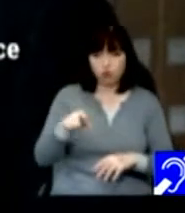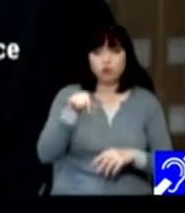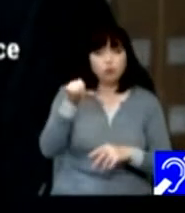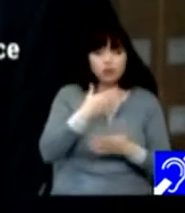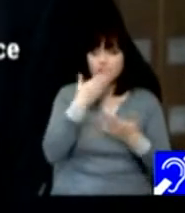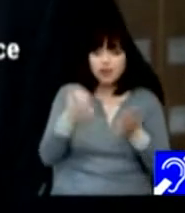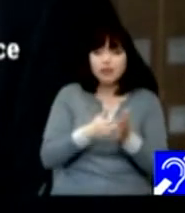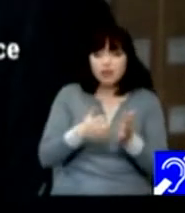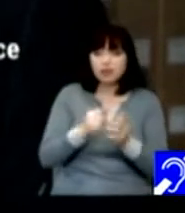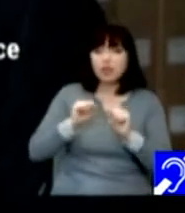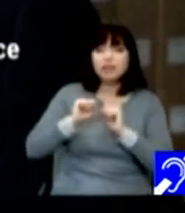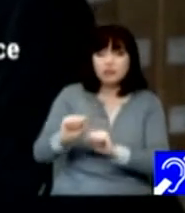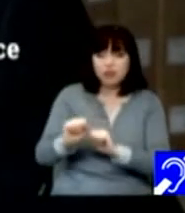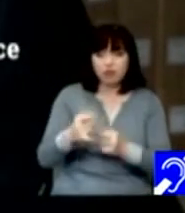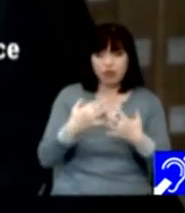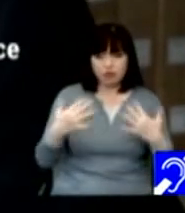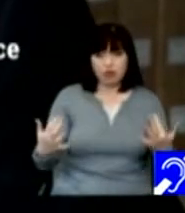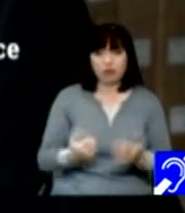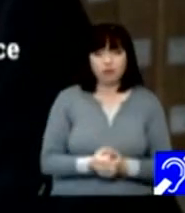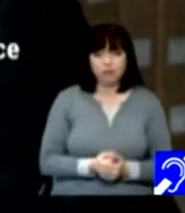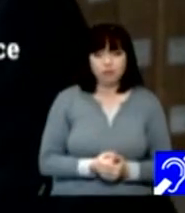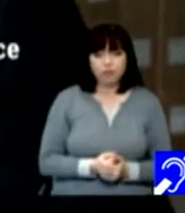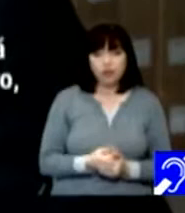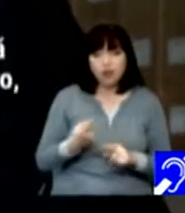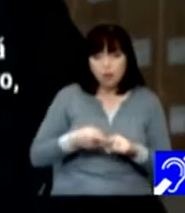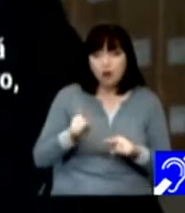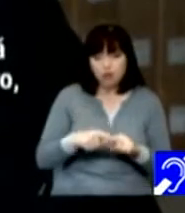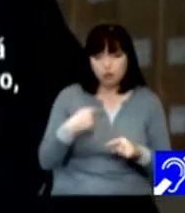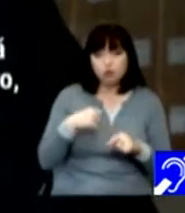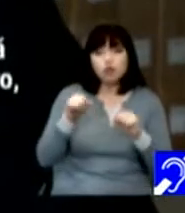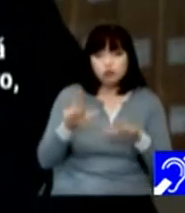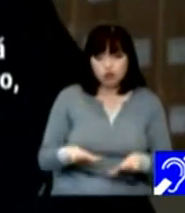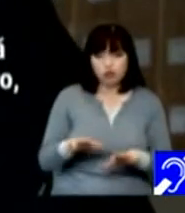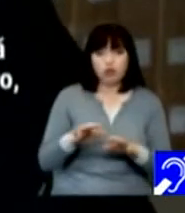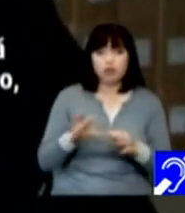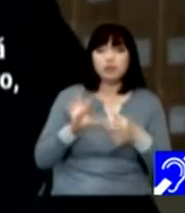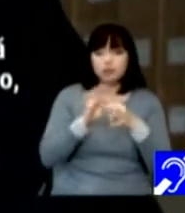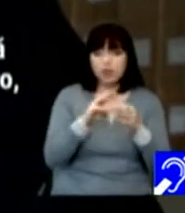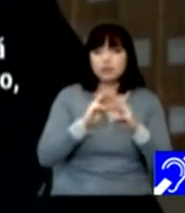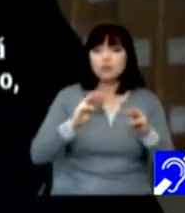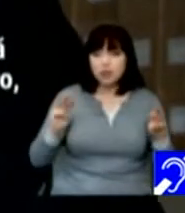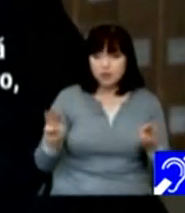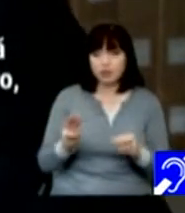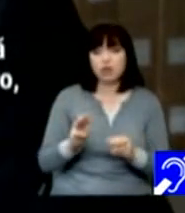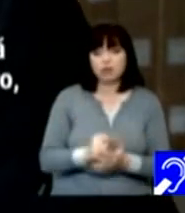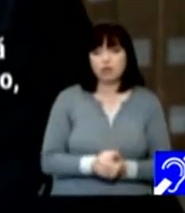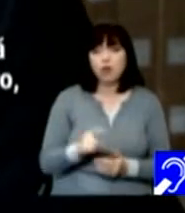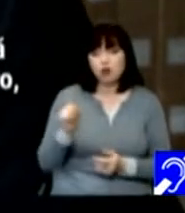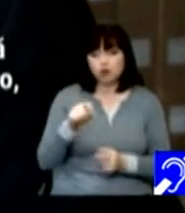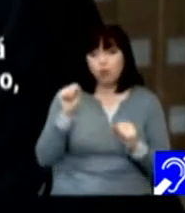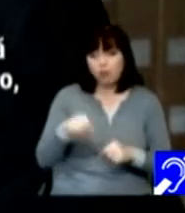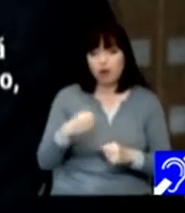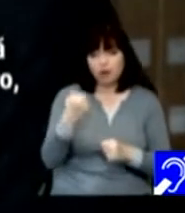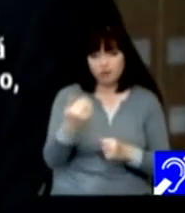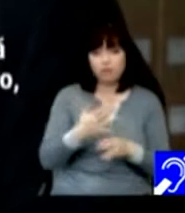protection materials against COVID. And therefore I went to our Minister of Health in the Netherlands and I asked him, can you